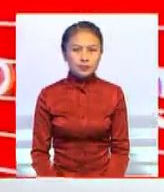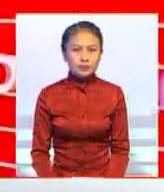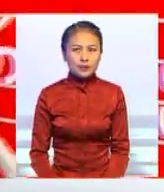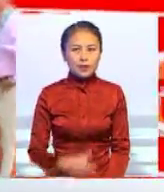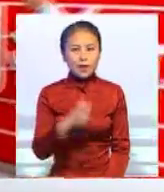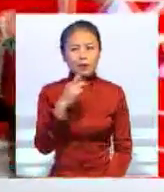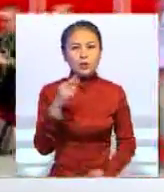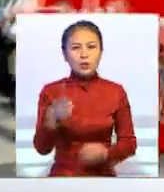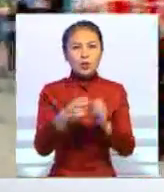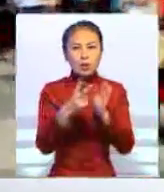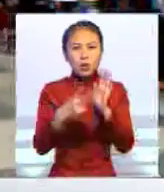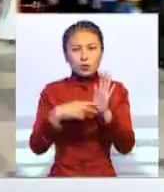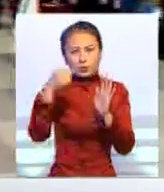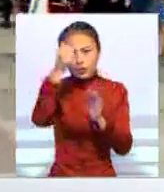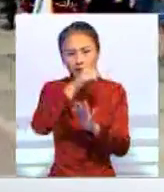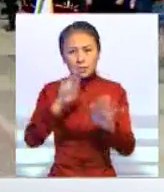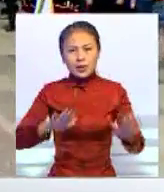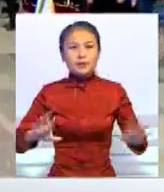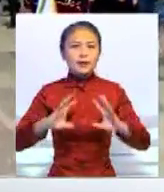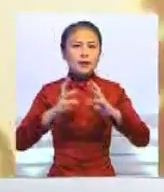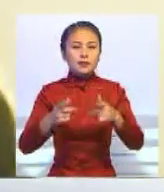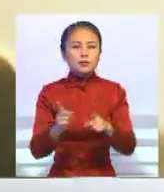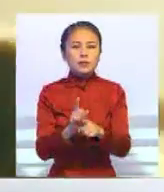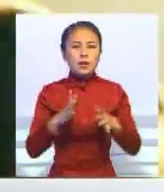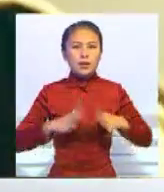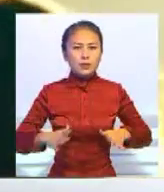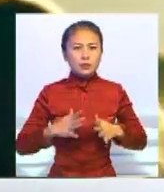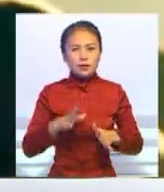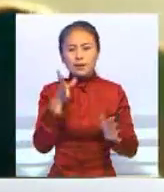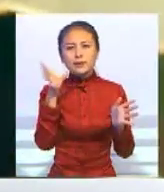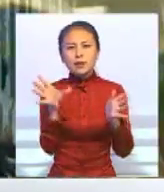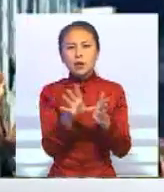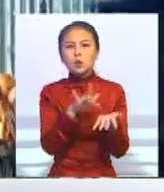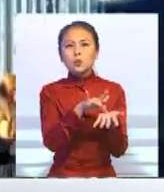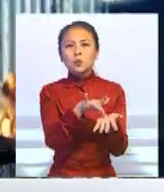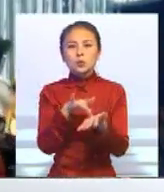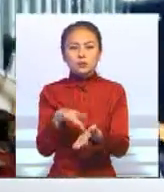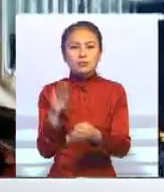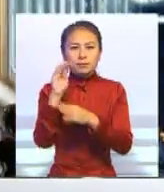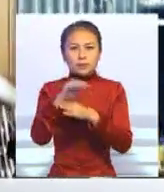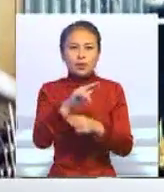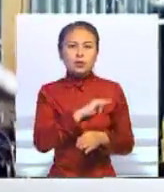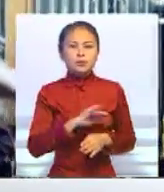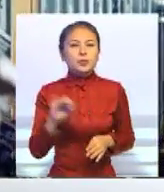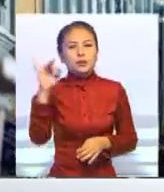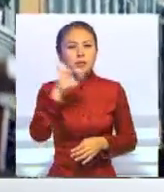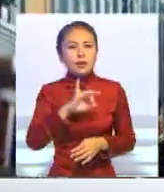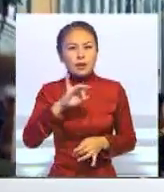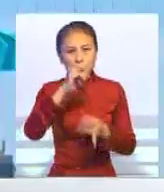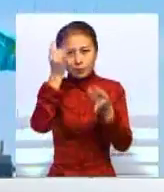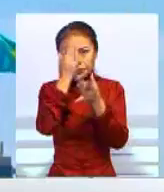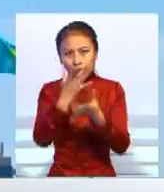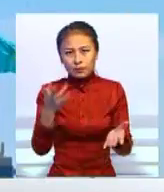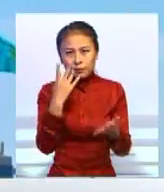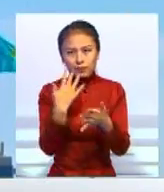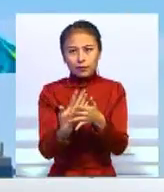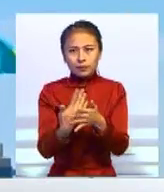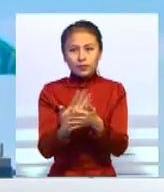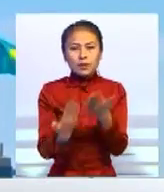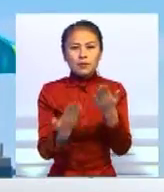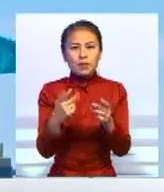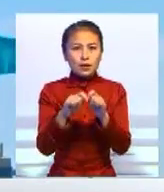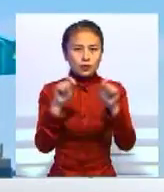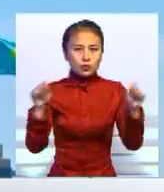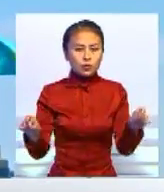Экспо 2017 халықаралық көрмесінде Грузия өзінің энергетикалық және туристік қабілетімен қоса елдің тарихы мен мәдениетін де көрсетті. Мәселен,